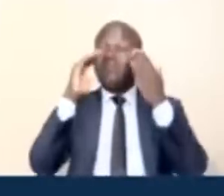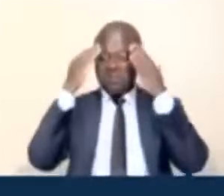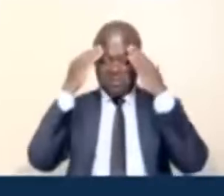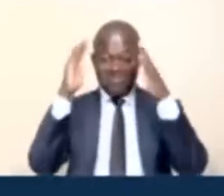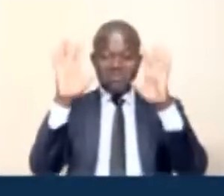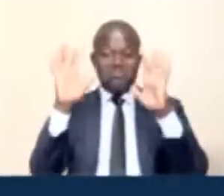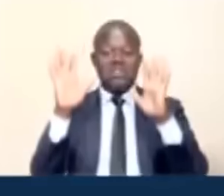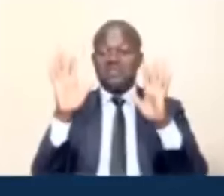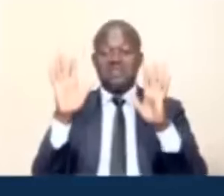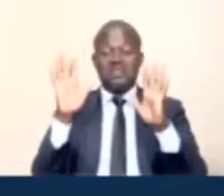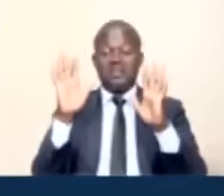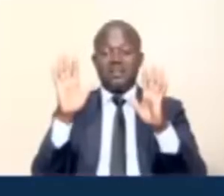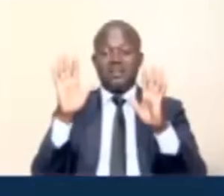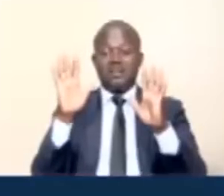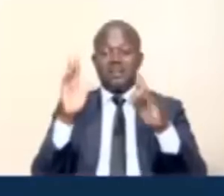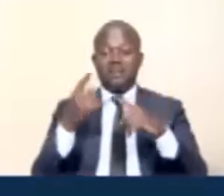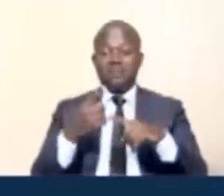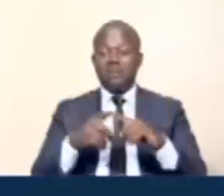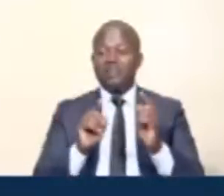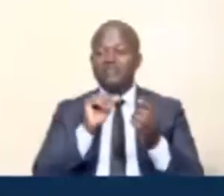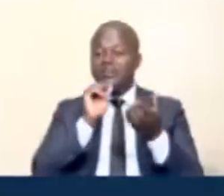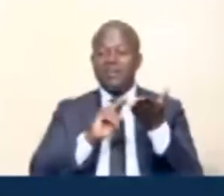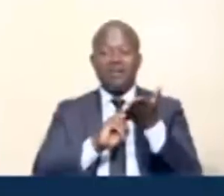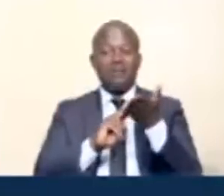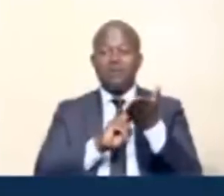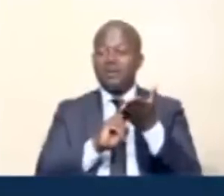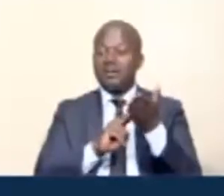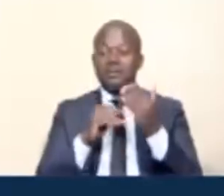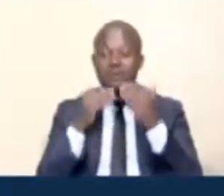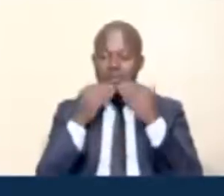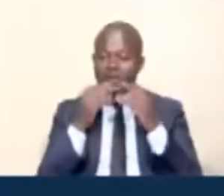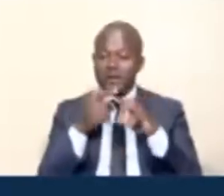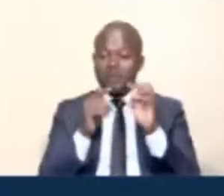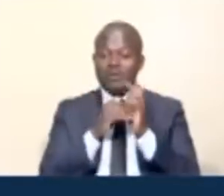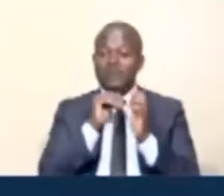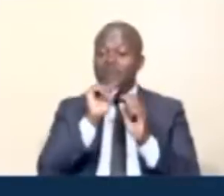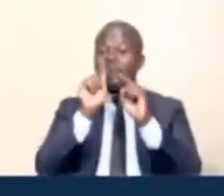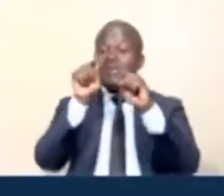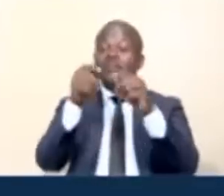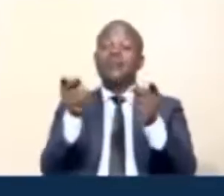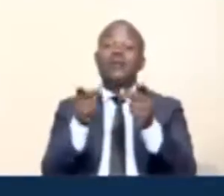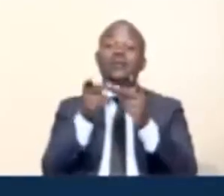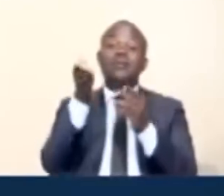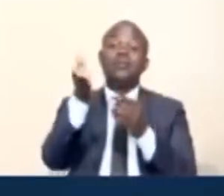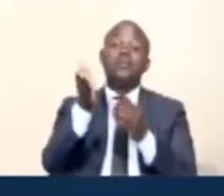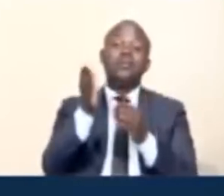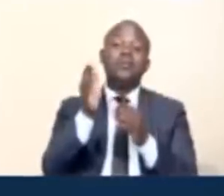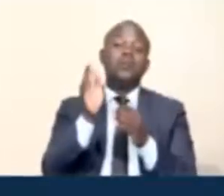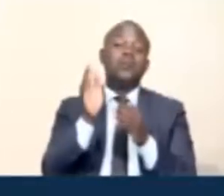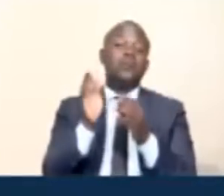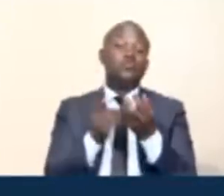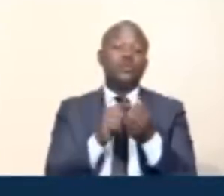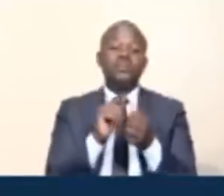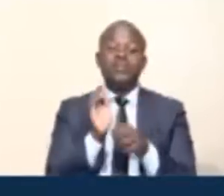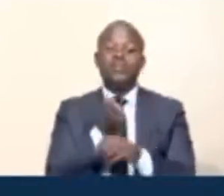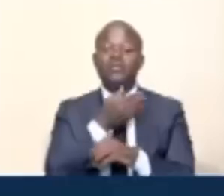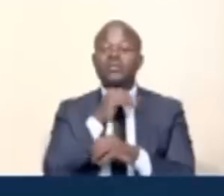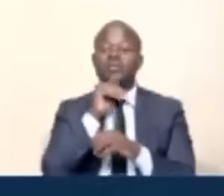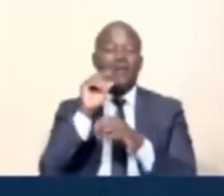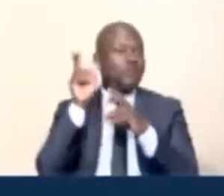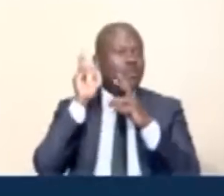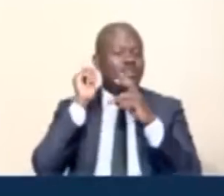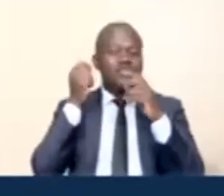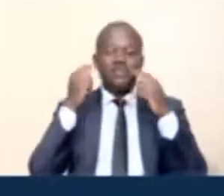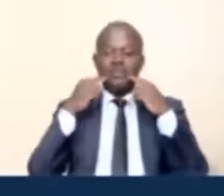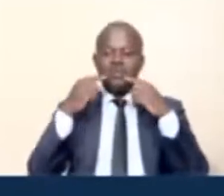ntabwo nabikubwira. Ariko ntayo mukoresha? Ntayikoreshwa. Ariko ntabwo najya hariya ngo mubwire ngo mubaze yavuyeho, kuko ntabwo iryo tangazo